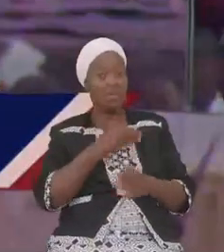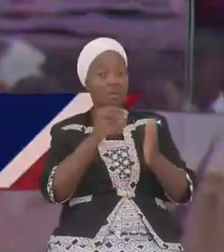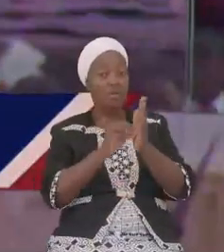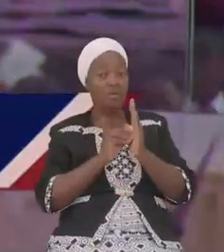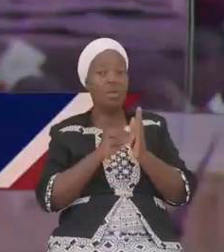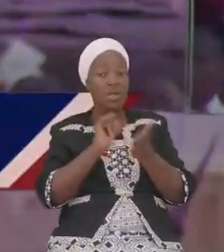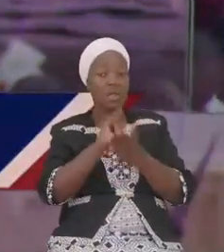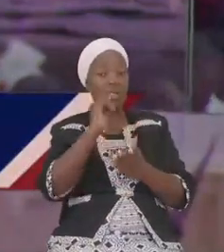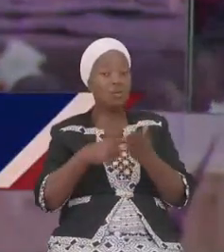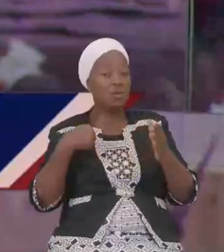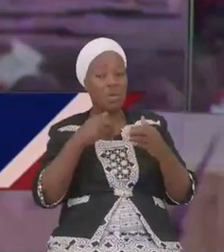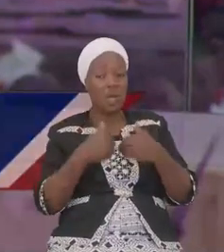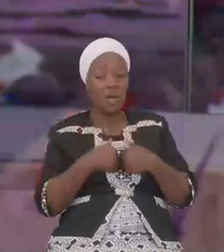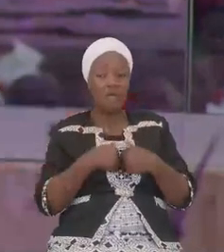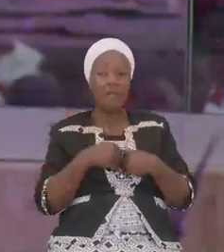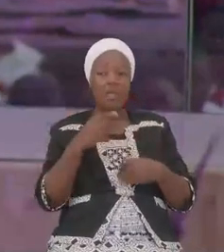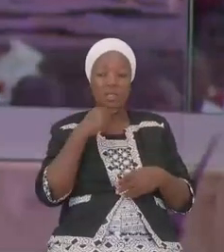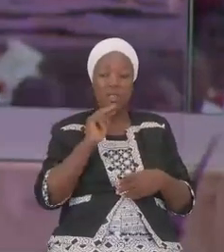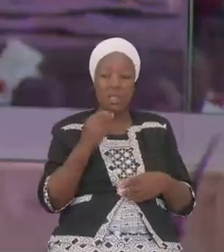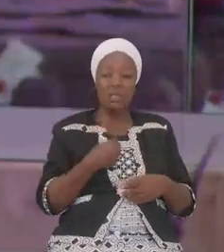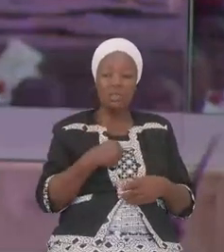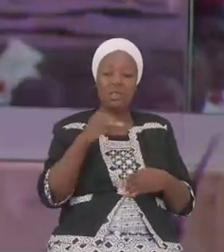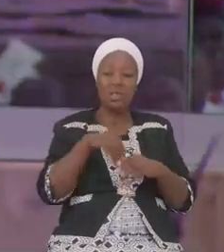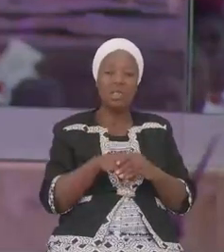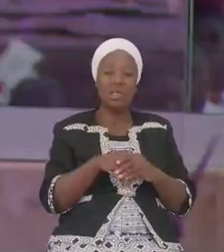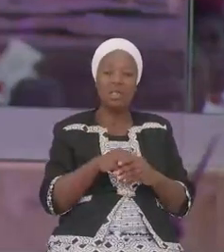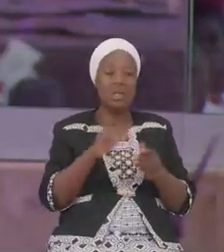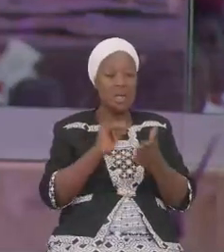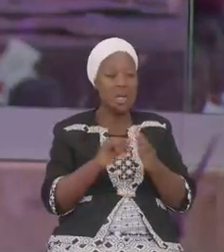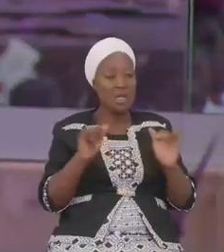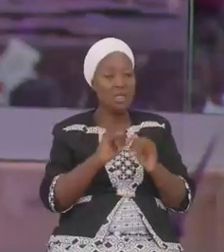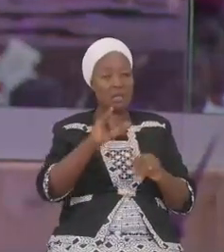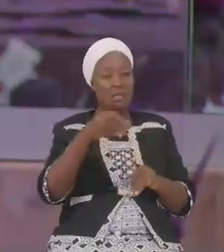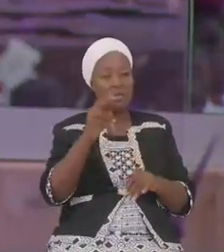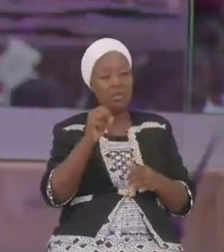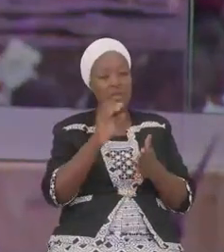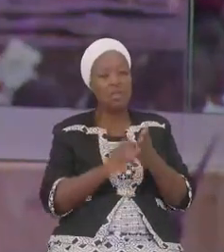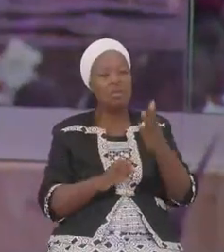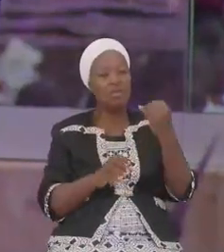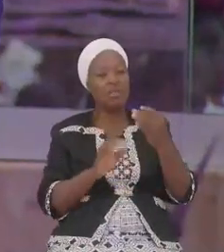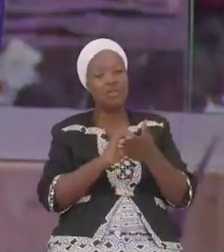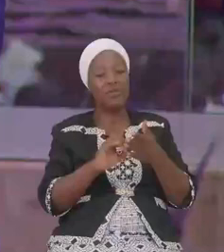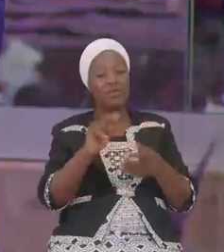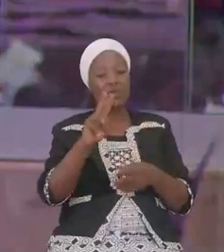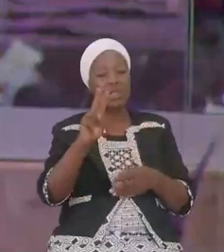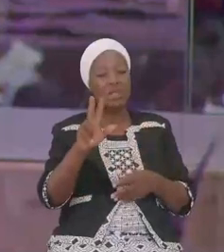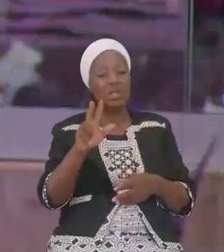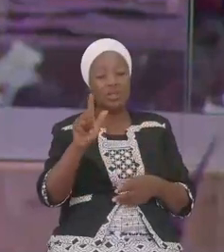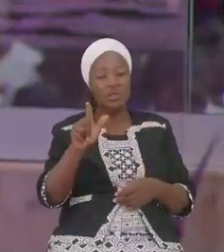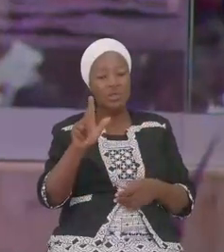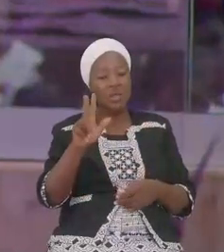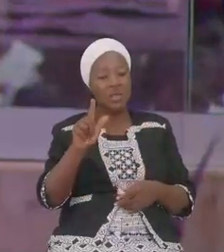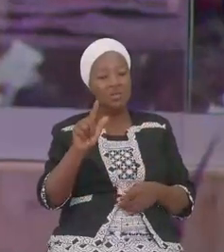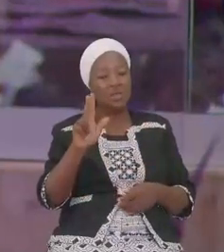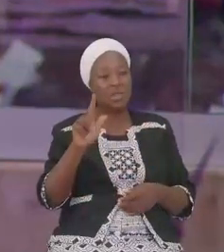avons. Et il nous dit dans ce même Jean 14, 23, le verset